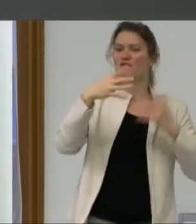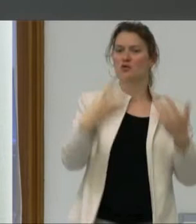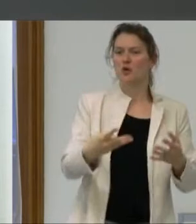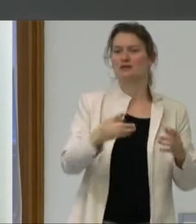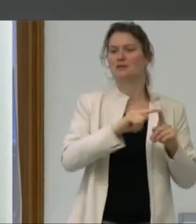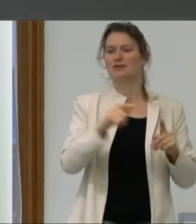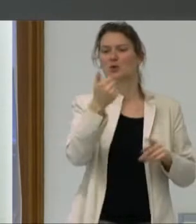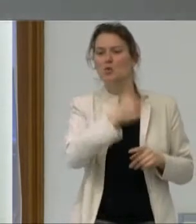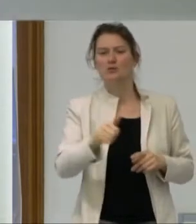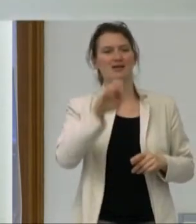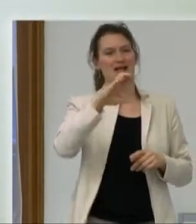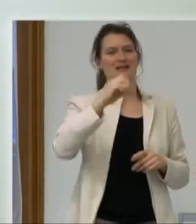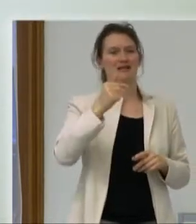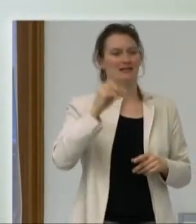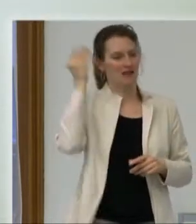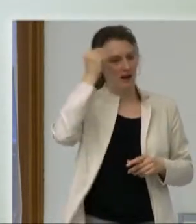bis 100 ECTS.